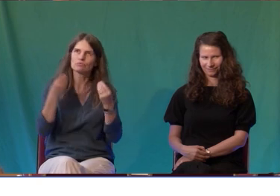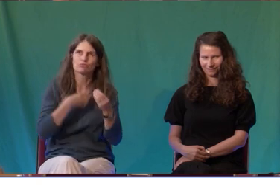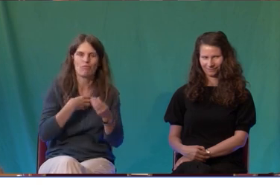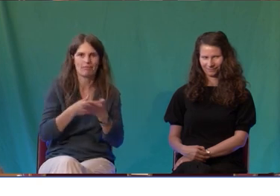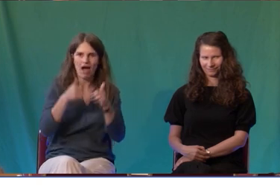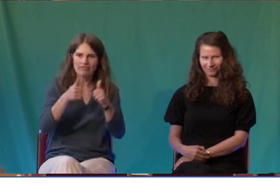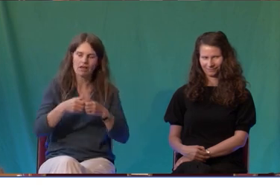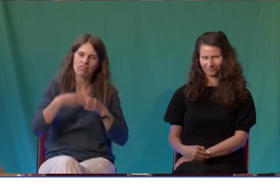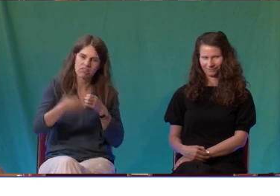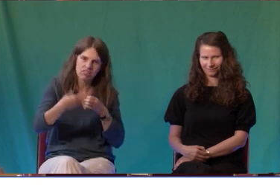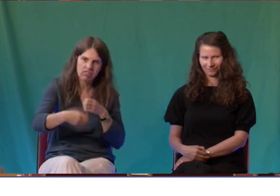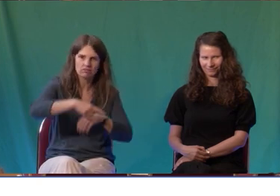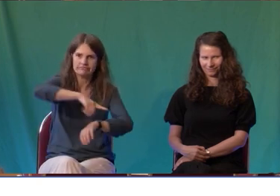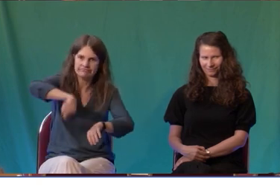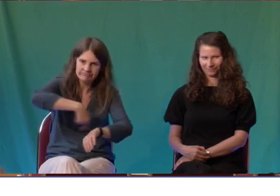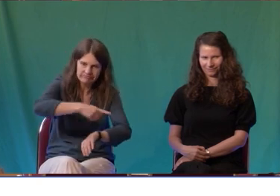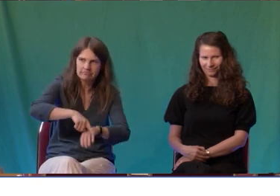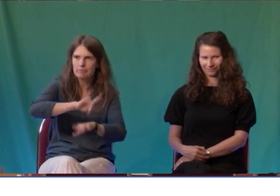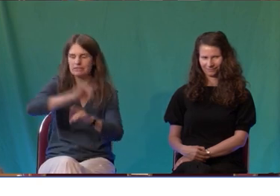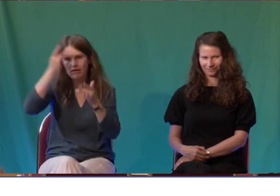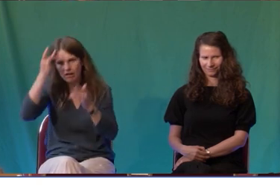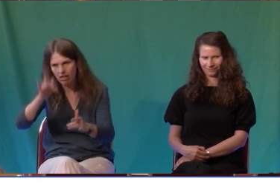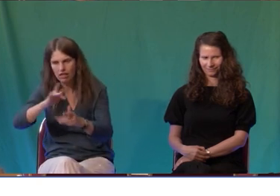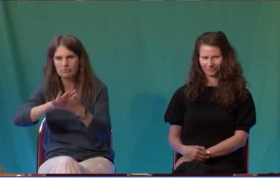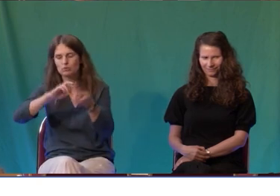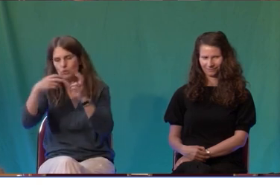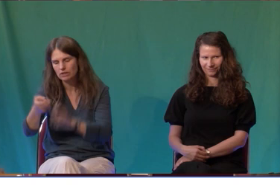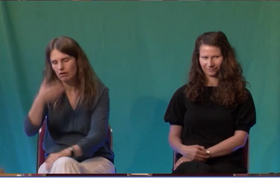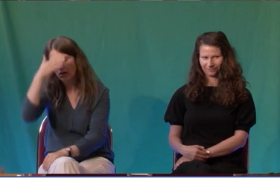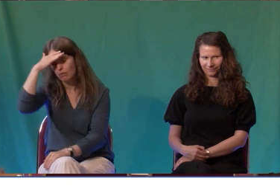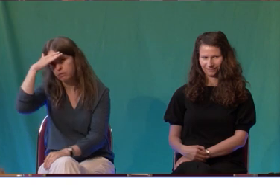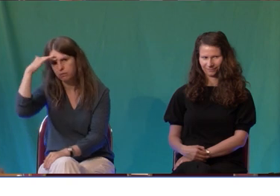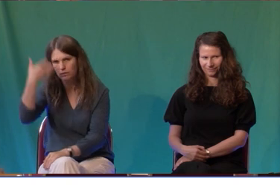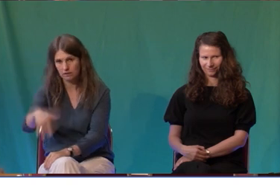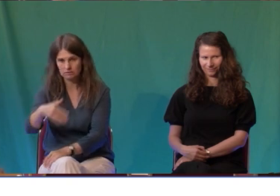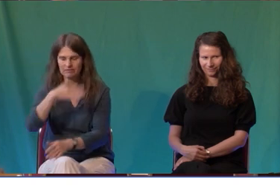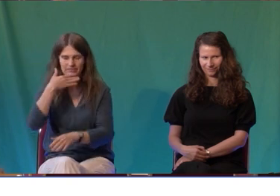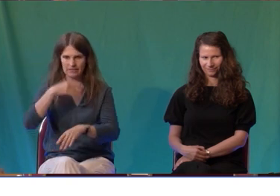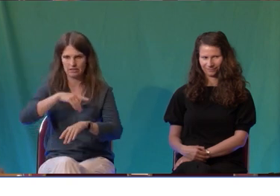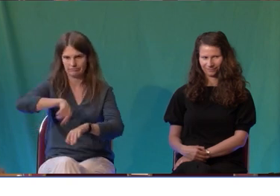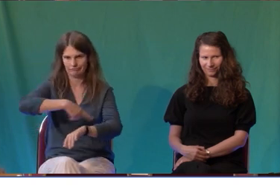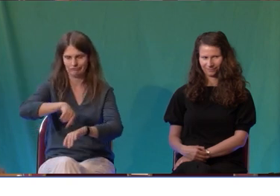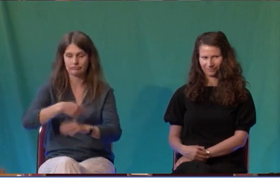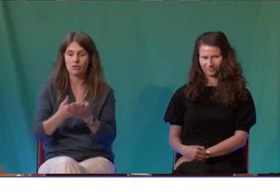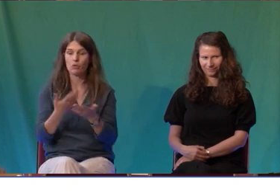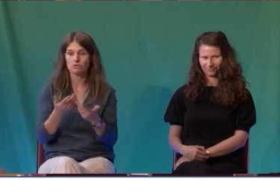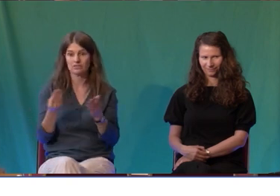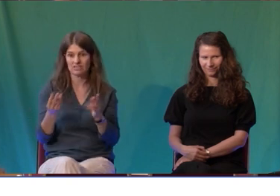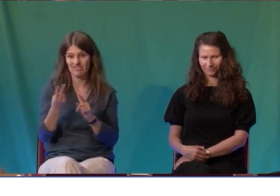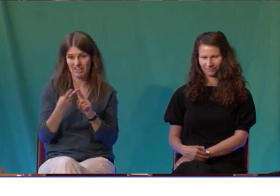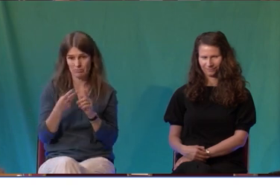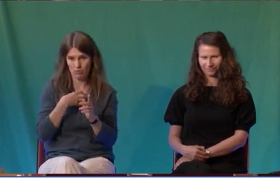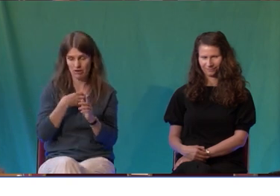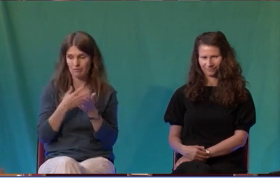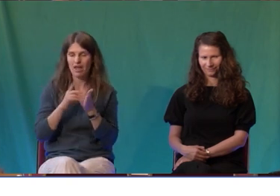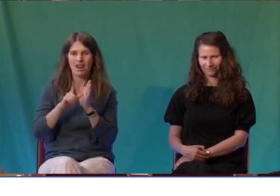bewilligt ist und sich dann in die Tat umgesetzt hat dann ist auch ein weiteres Problem dass die Leistungsanbieter die Landschaft